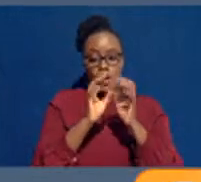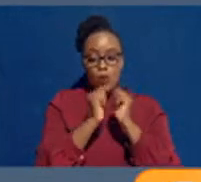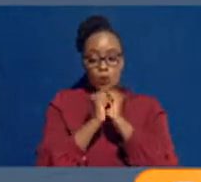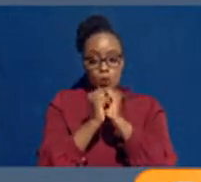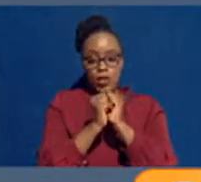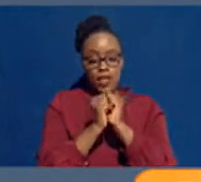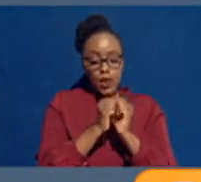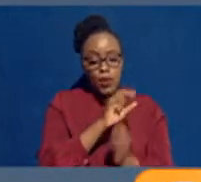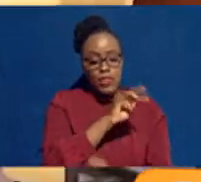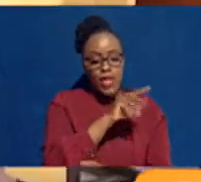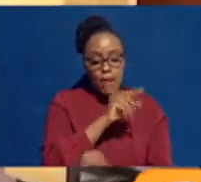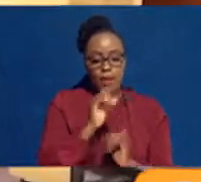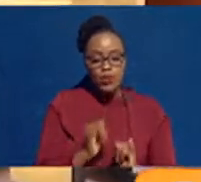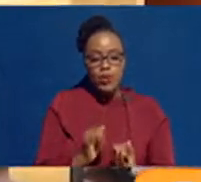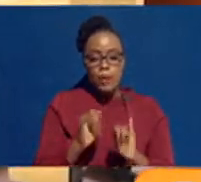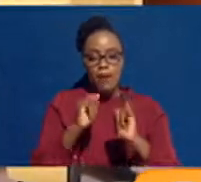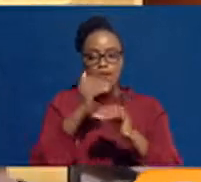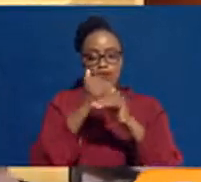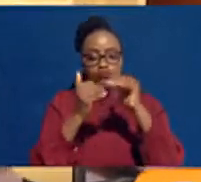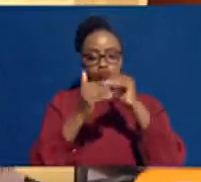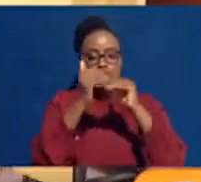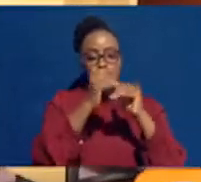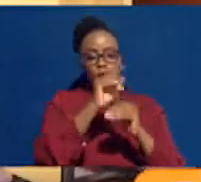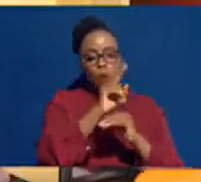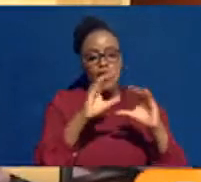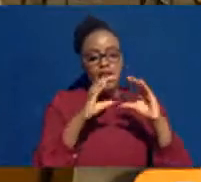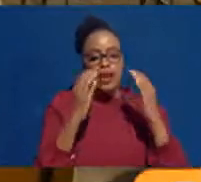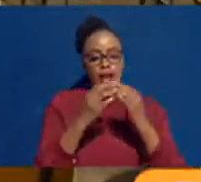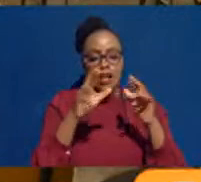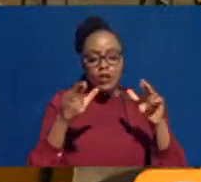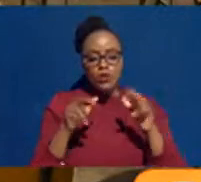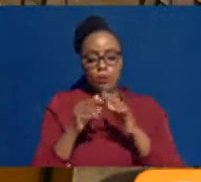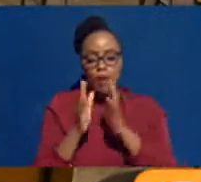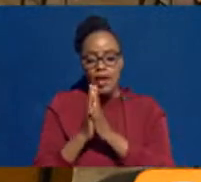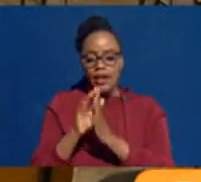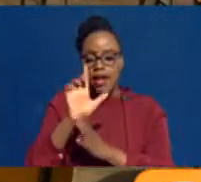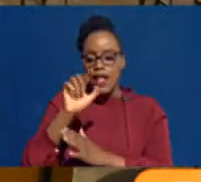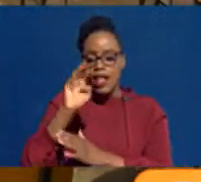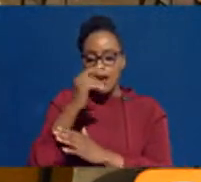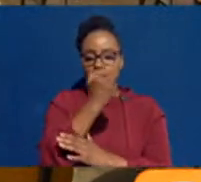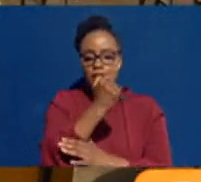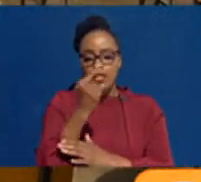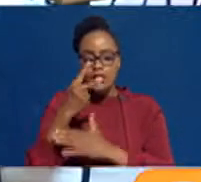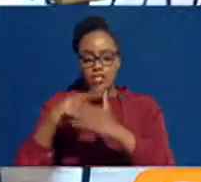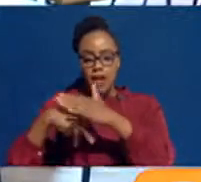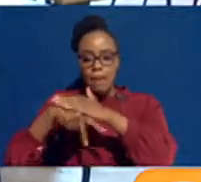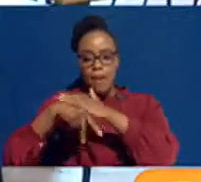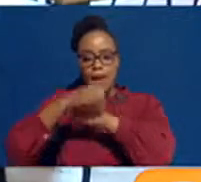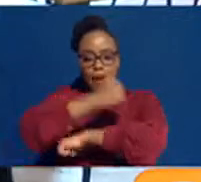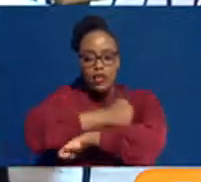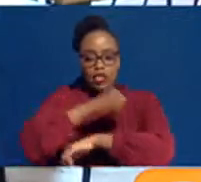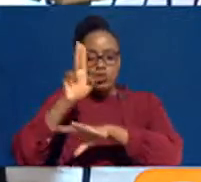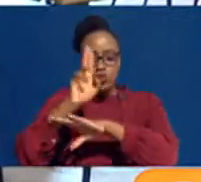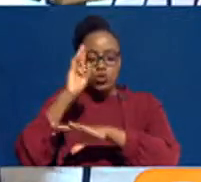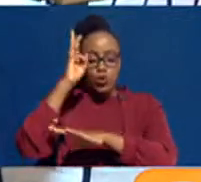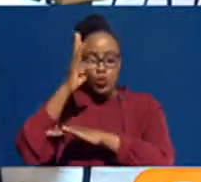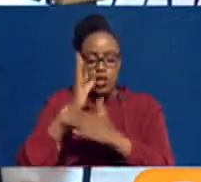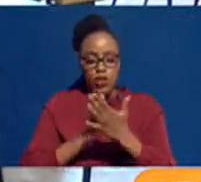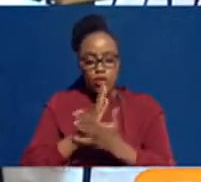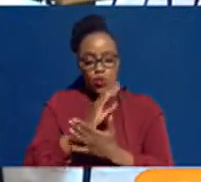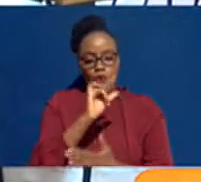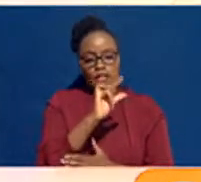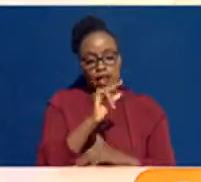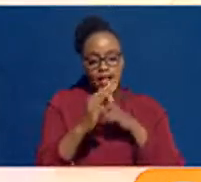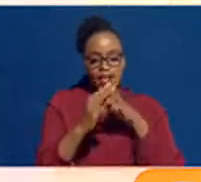wabunge katika kufanikisha ujenzi wa darasa moja na maabara kwa kila shule ya msingi itakayotumiwa na wanafunzi wa grade